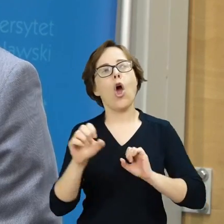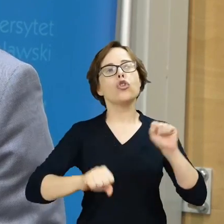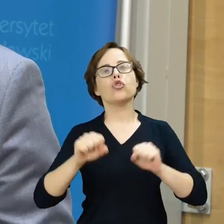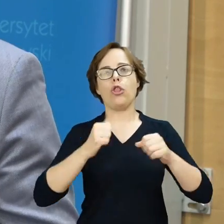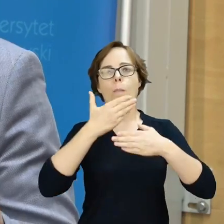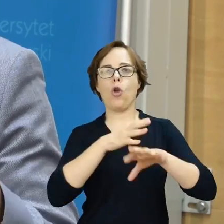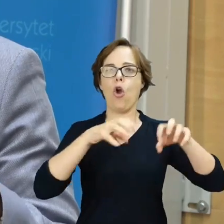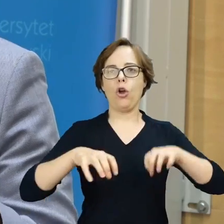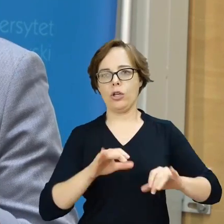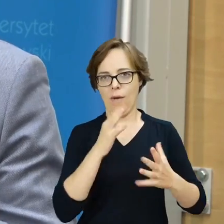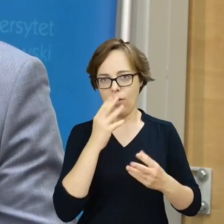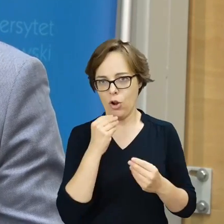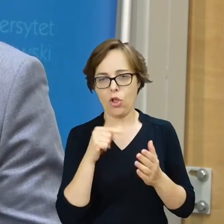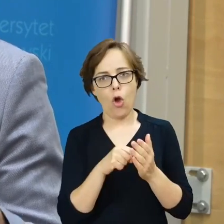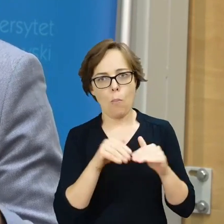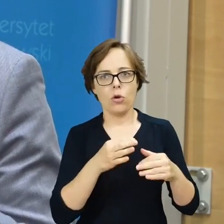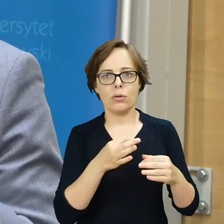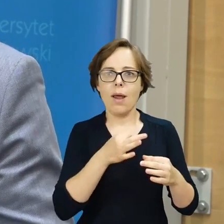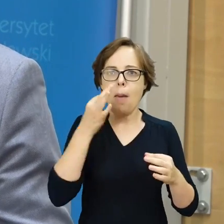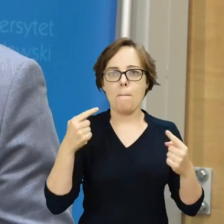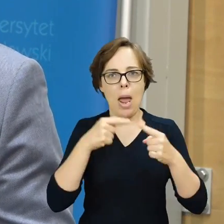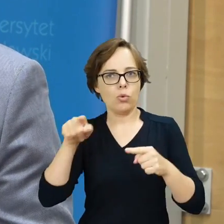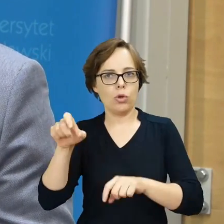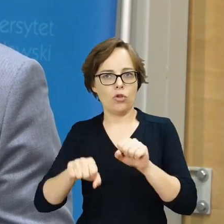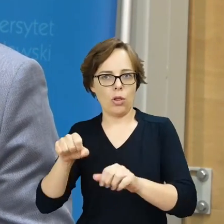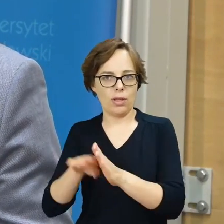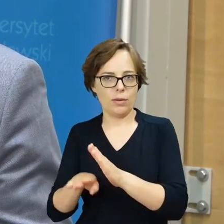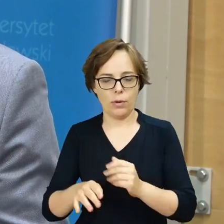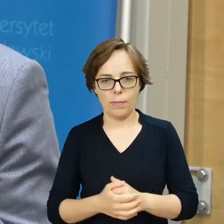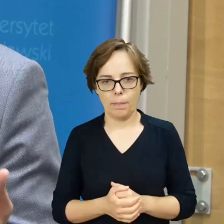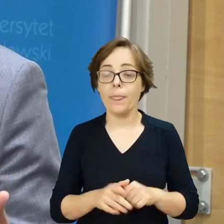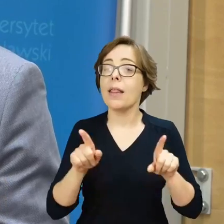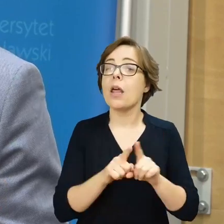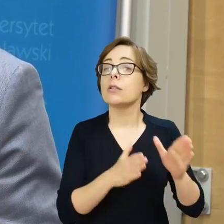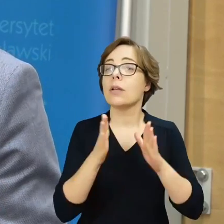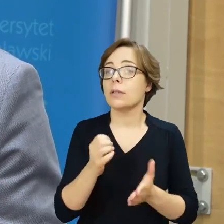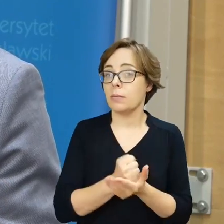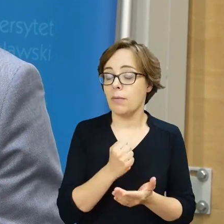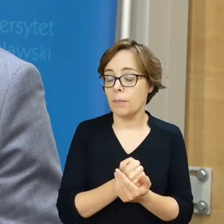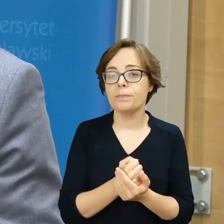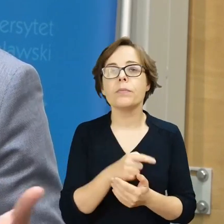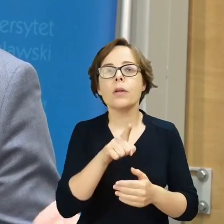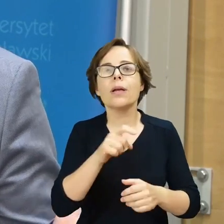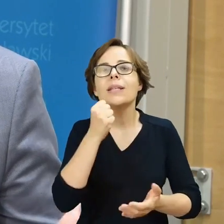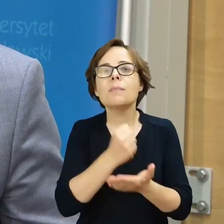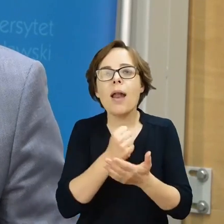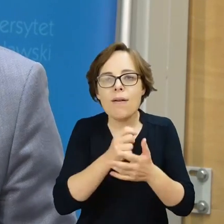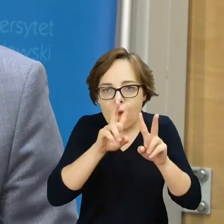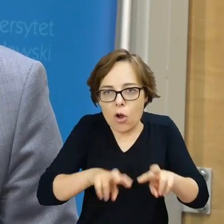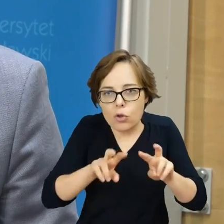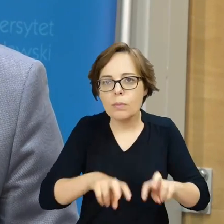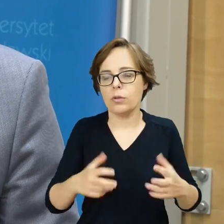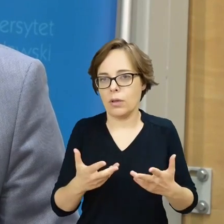jeszcze argumenty. Czy też ten argument kolejny, sposób rozpoznania sprawy, że w istocie rzeczywiście, tak jak tu